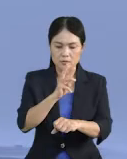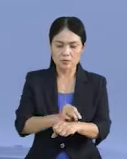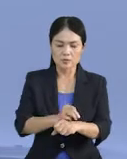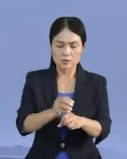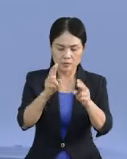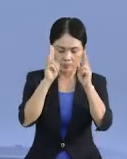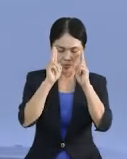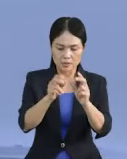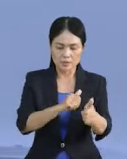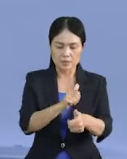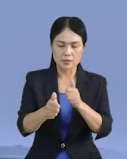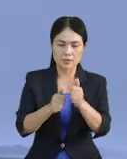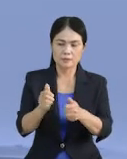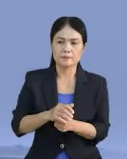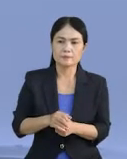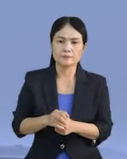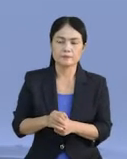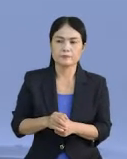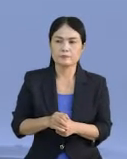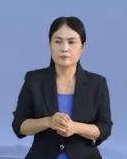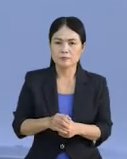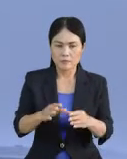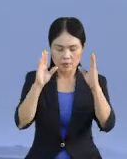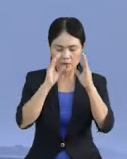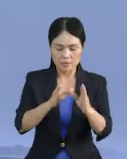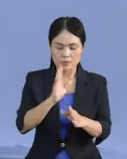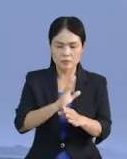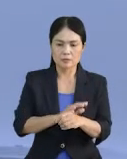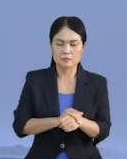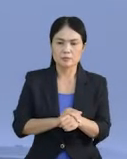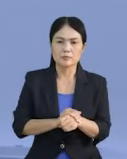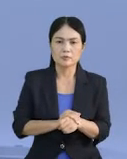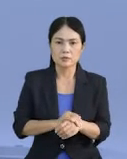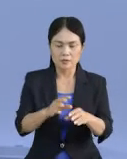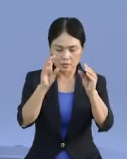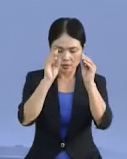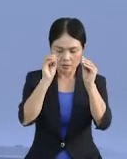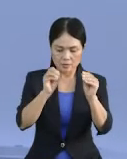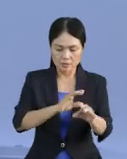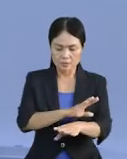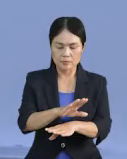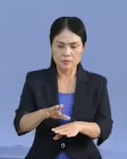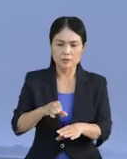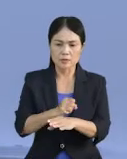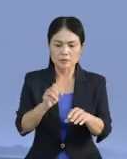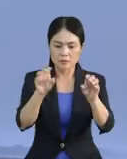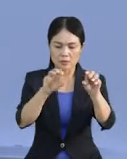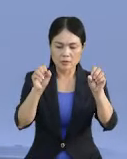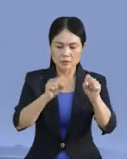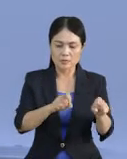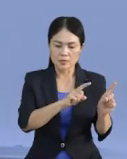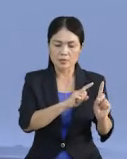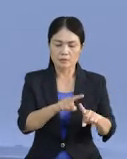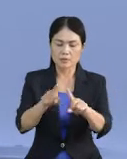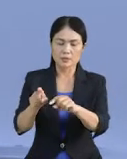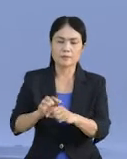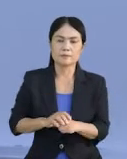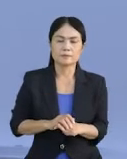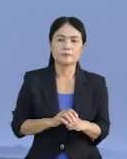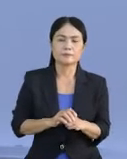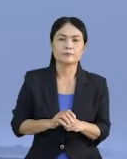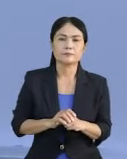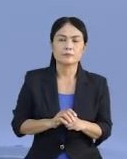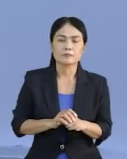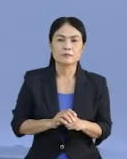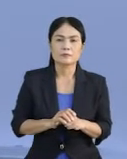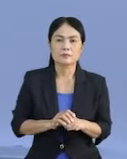làm bài cho riêng chúng mình đang nhận ru nơi ngày nay cho con từng học nơi sống thêm nơi sống phải môi chúng muốn miền đôi chìa siêu